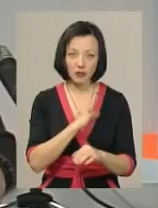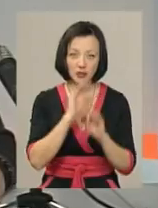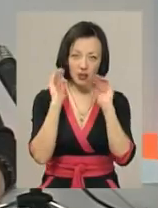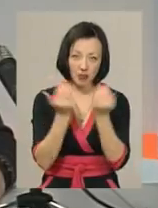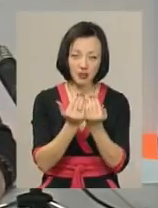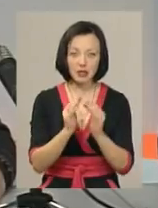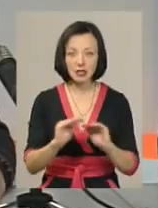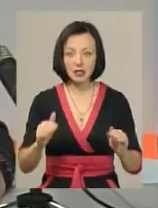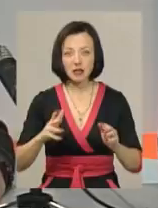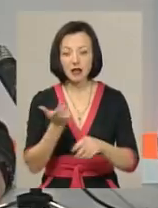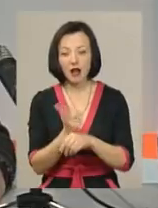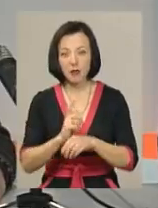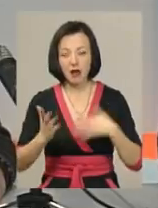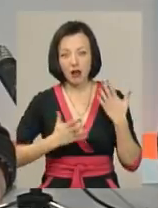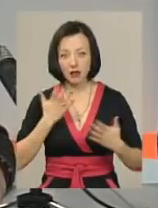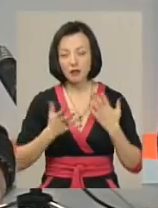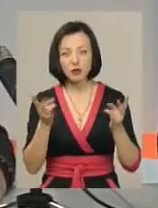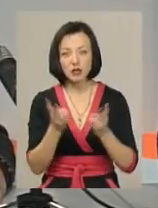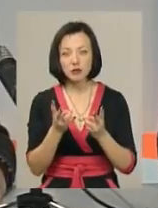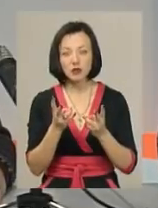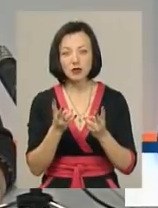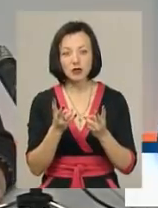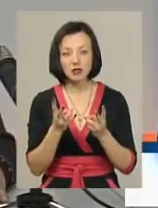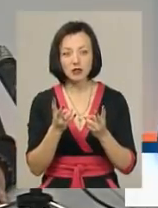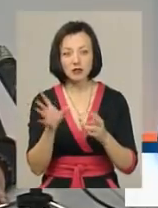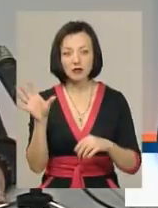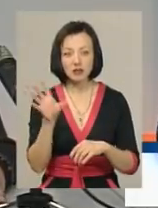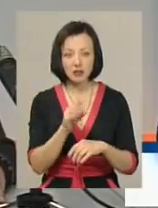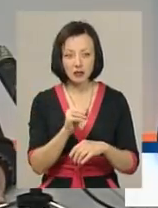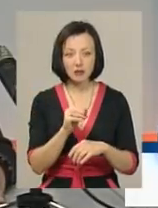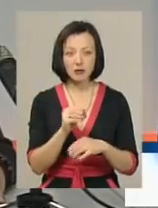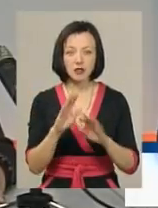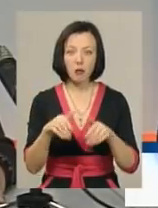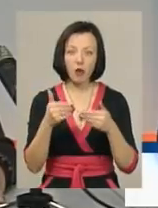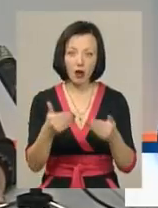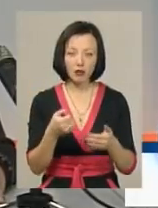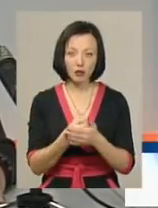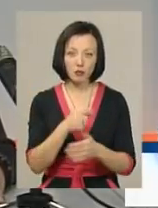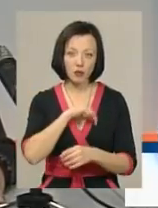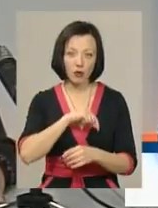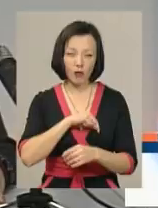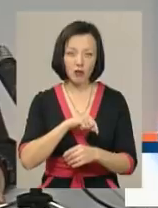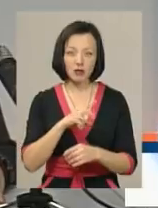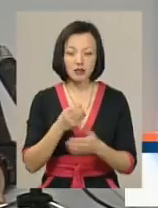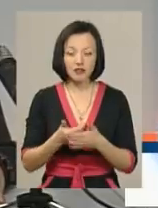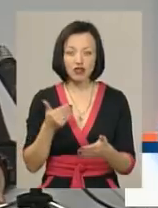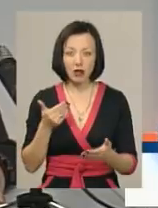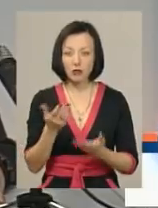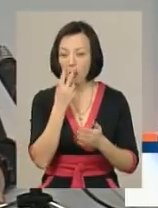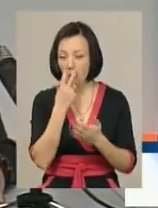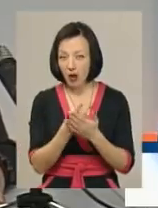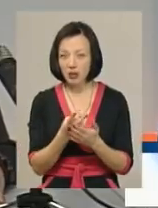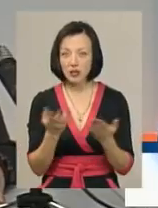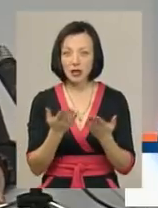замкнені є дітки гіперактивні да потрібно звертатися за цим всім за порадами звичайно до психолога завчасно якщо ви